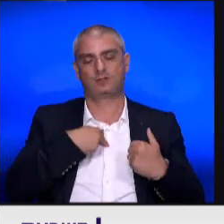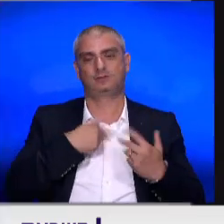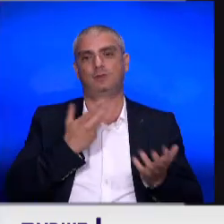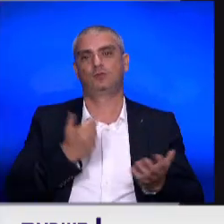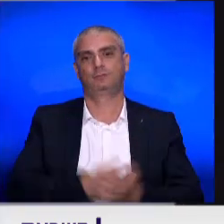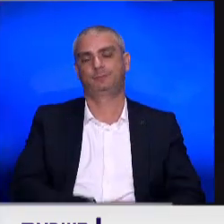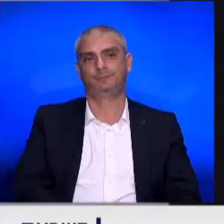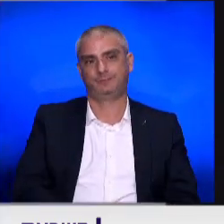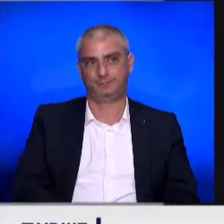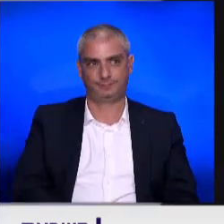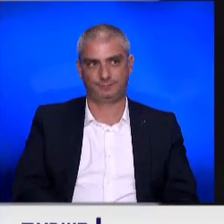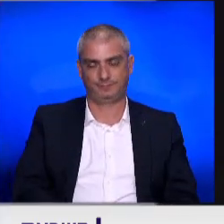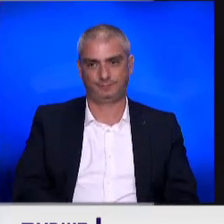עצמנו.